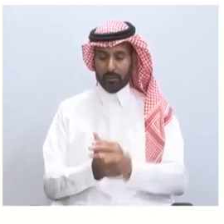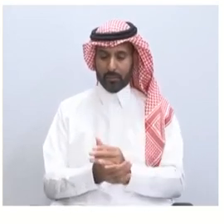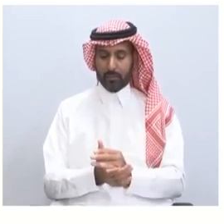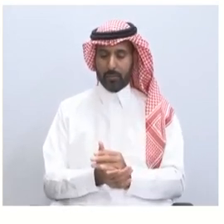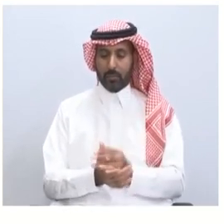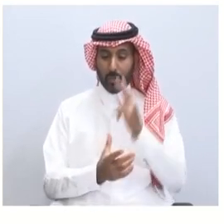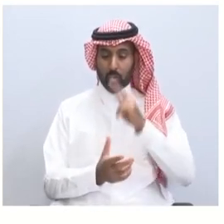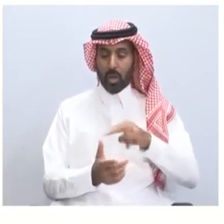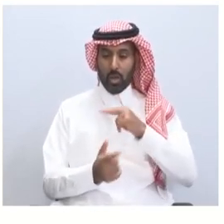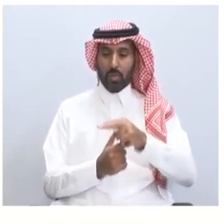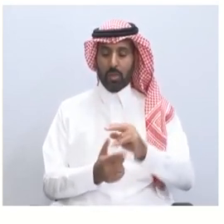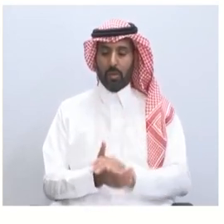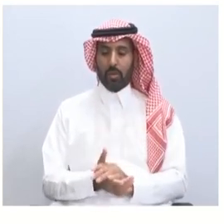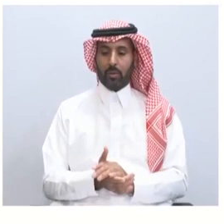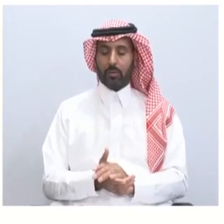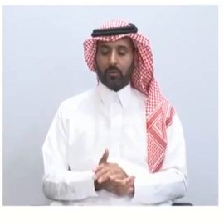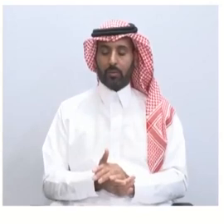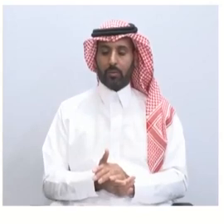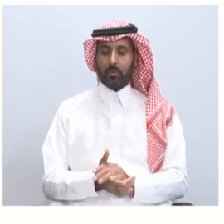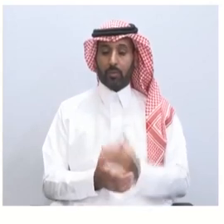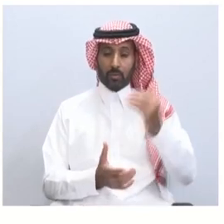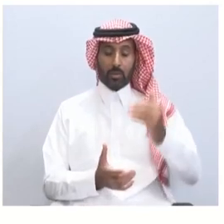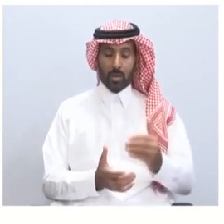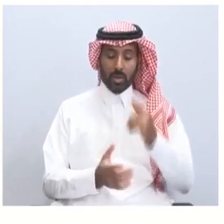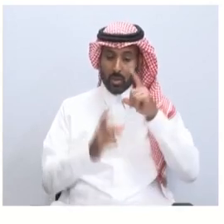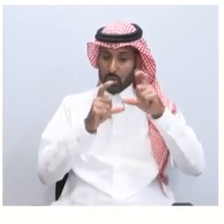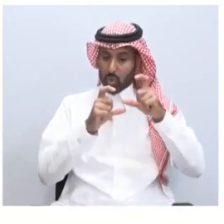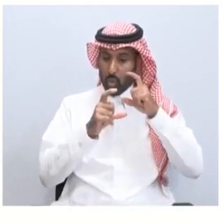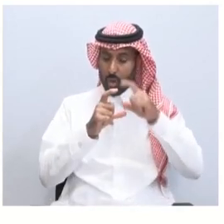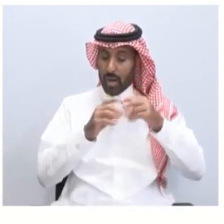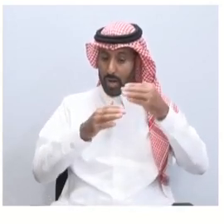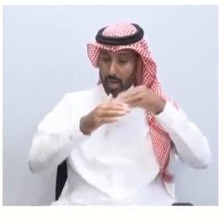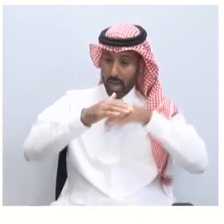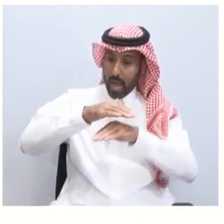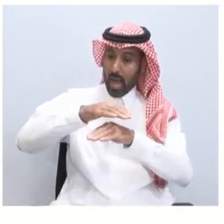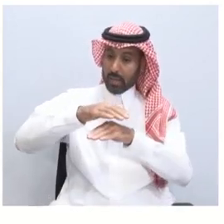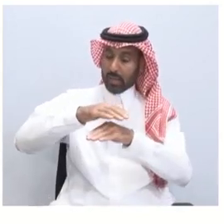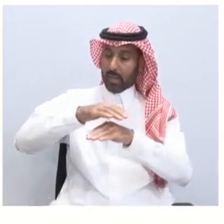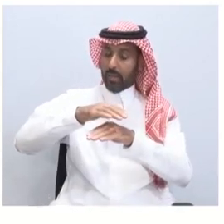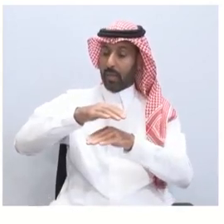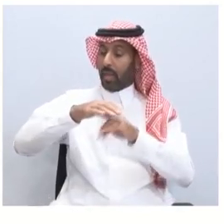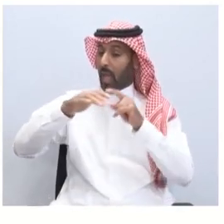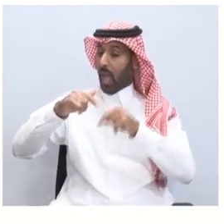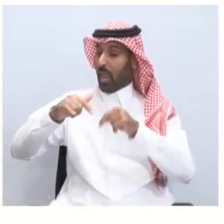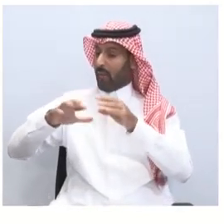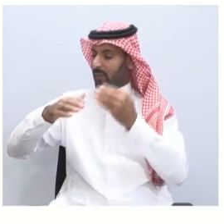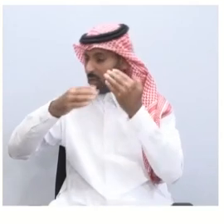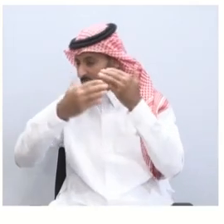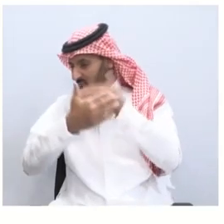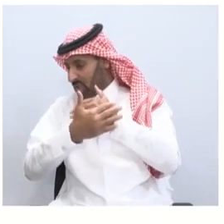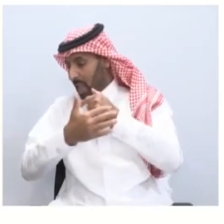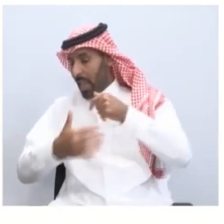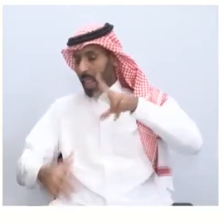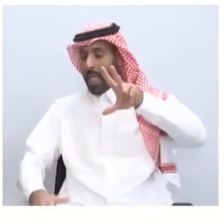ونلاحظ ابنائي وبنات الطلاب هذه صوره للغار الذي كان يتوارى فيه